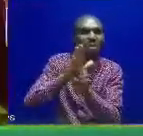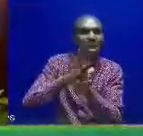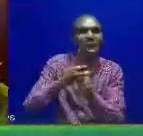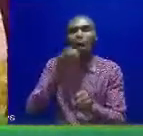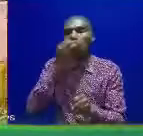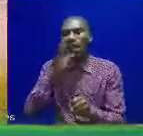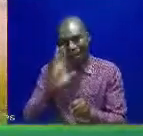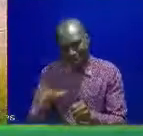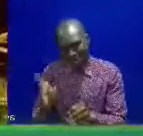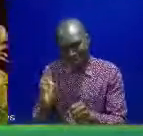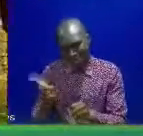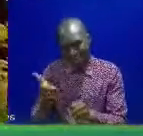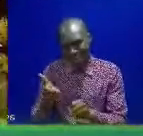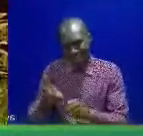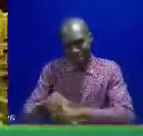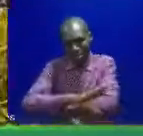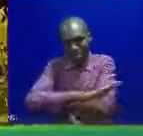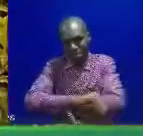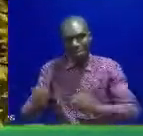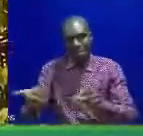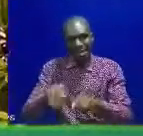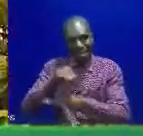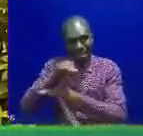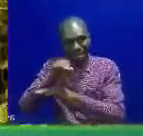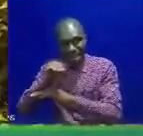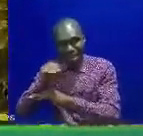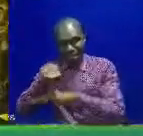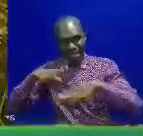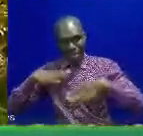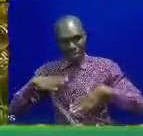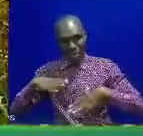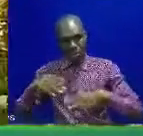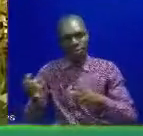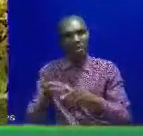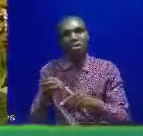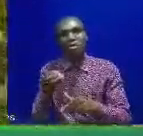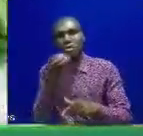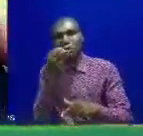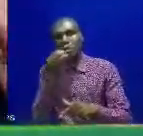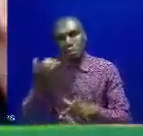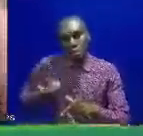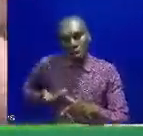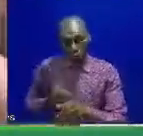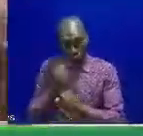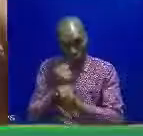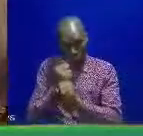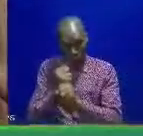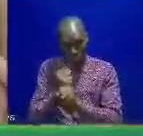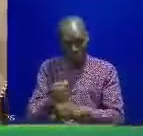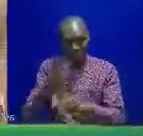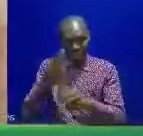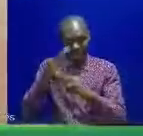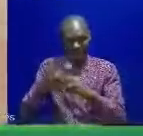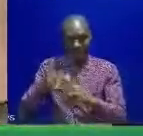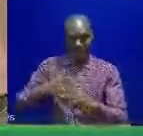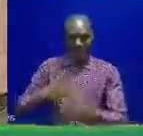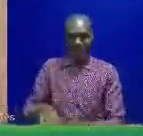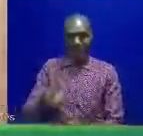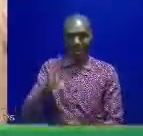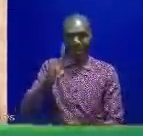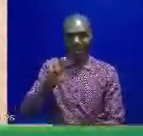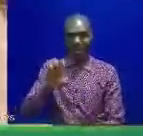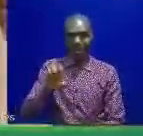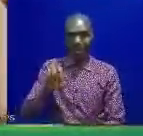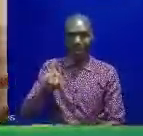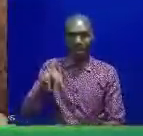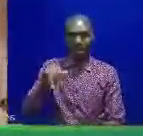vikoru vio voibi novo sali na gusavava anto kulia vigeli vyavo. Eri tangoro kuteni singa kanyamaro sito